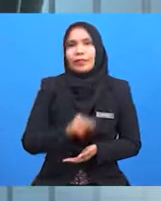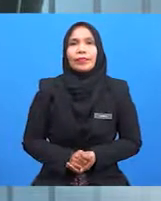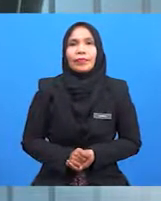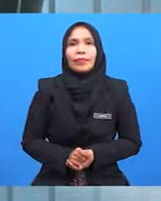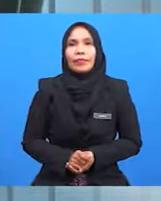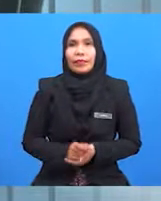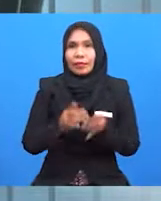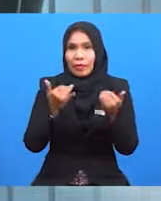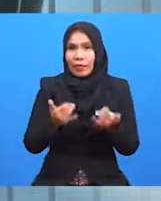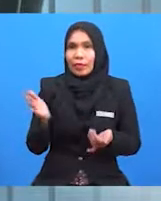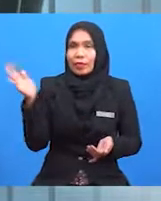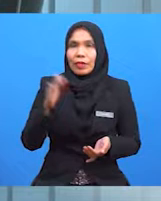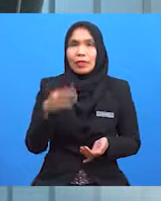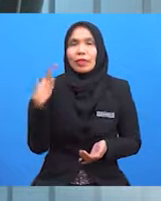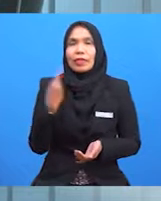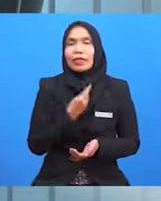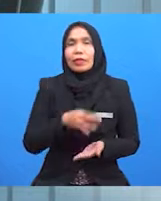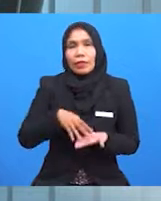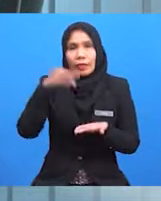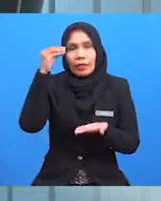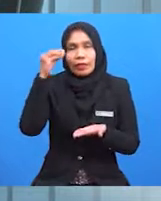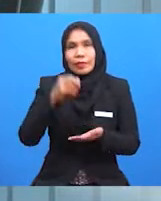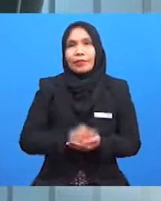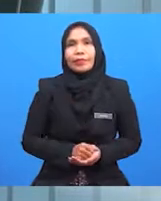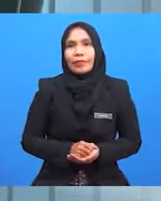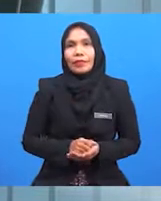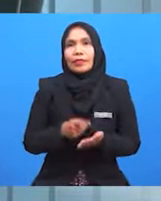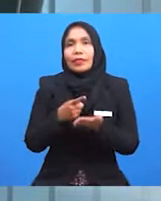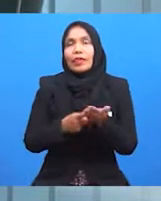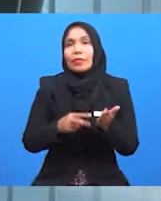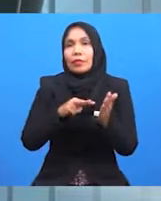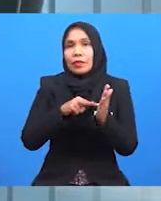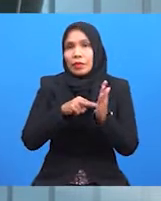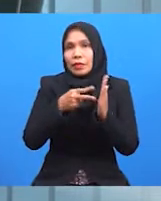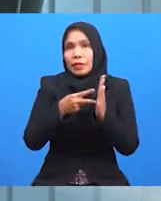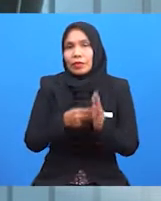Sekarang, marilah kita belajar apa yang dimaksudkan dengan kuasa beli wang.